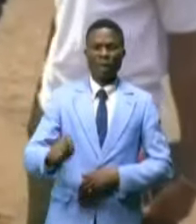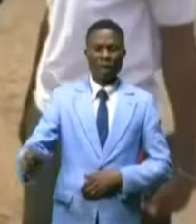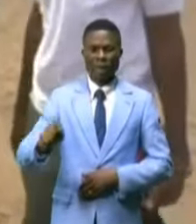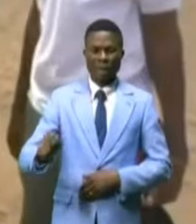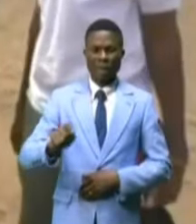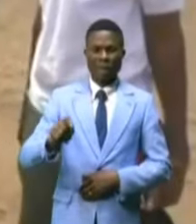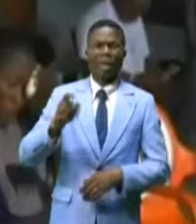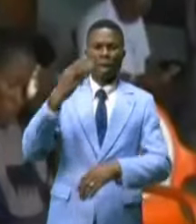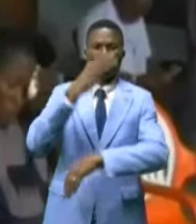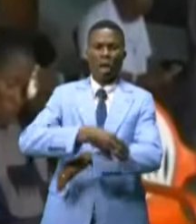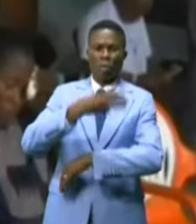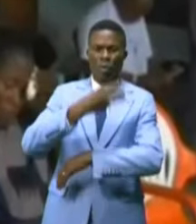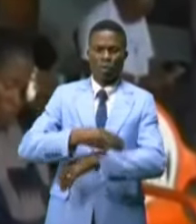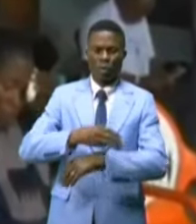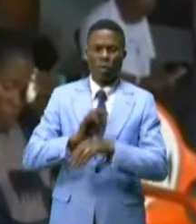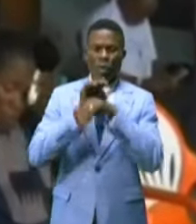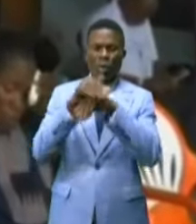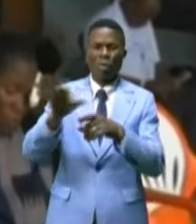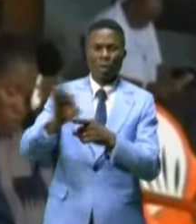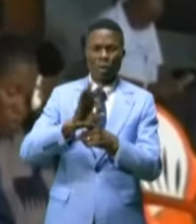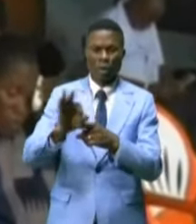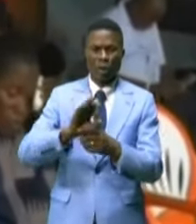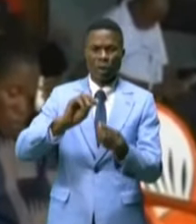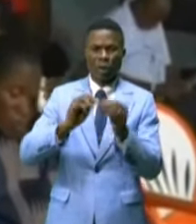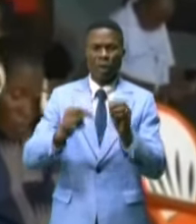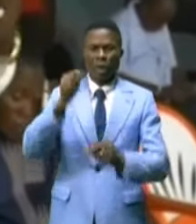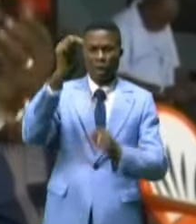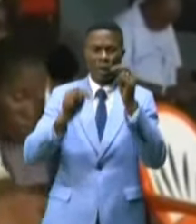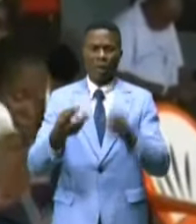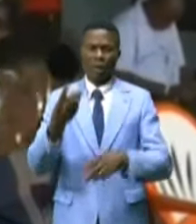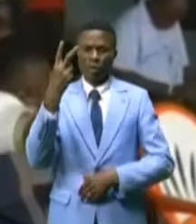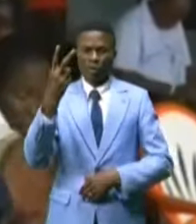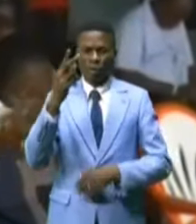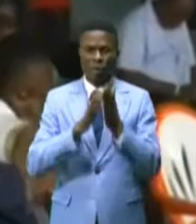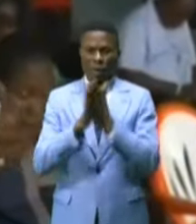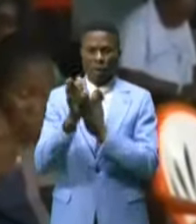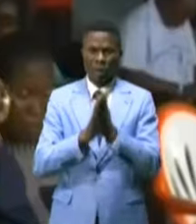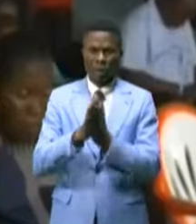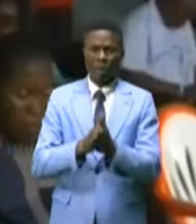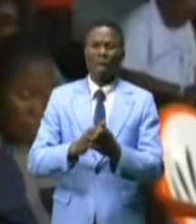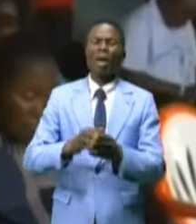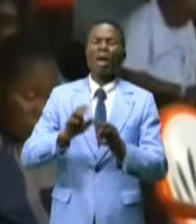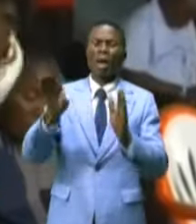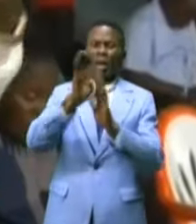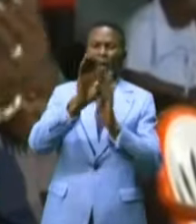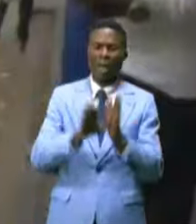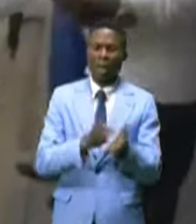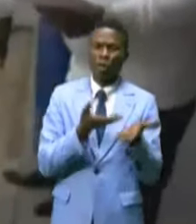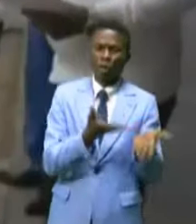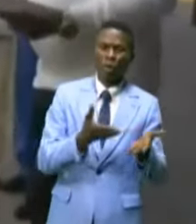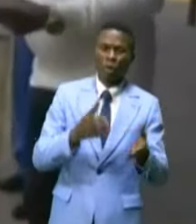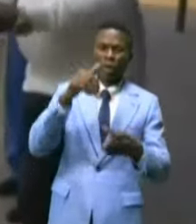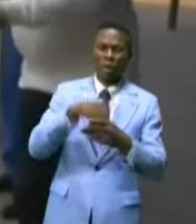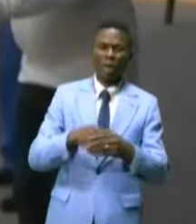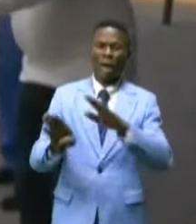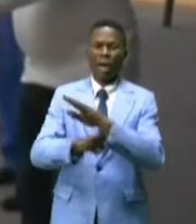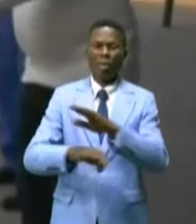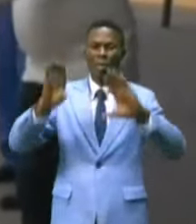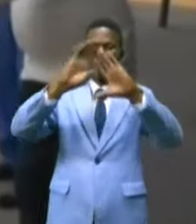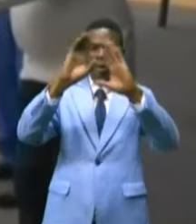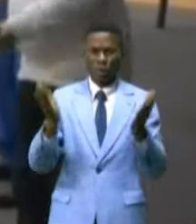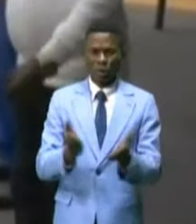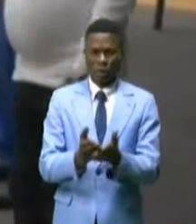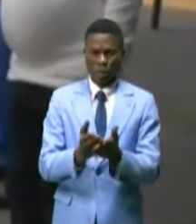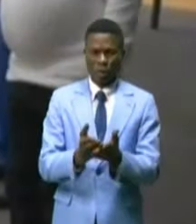avec assiduité la formation niveau 2 axée sur les premiers secours à base communautaire. Ces brevets de